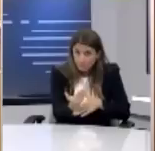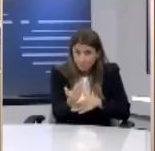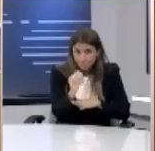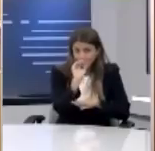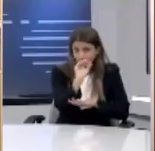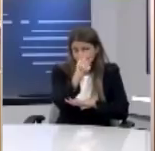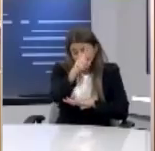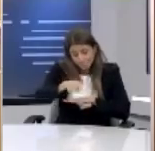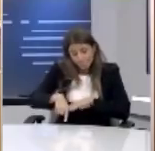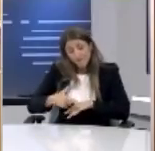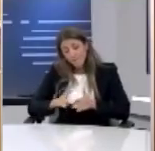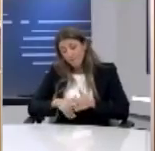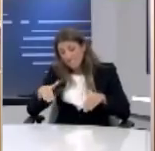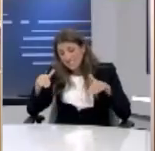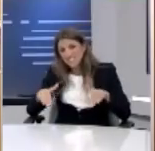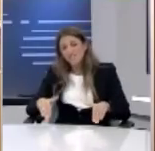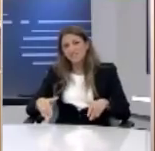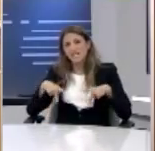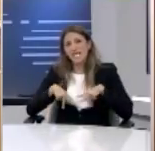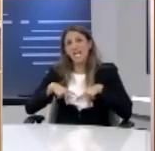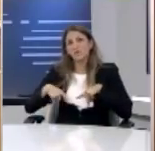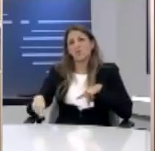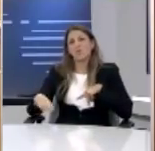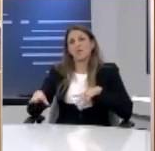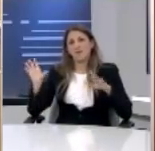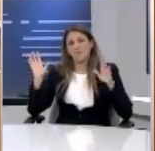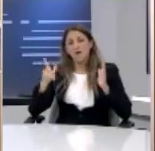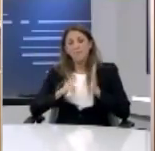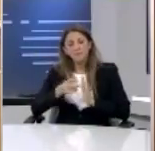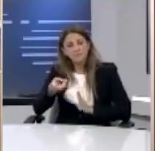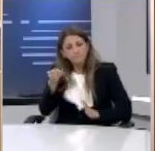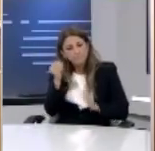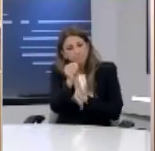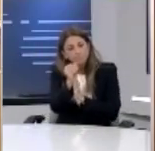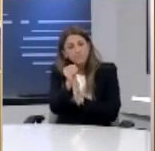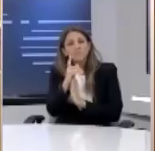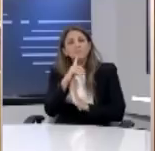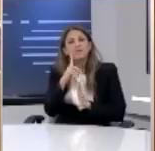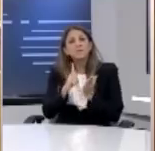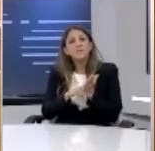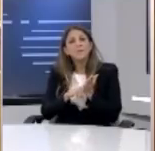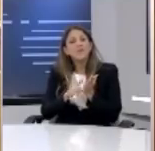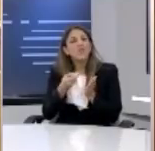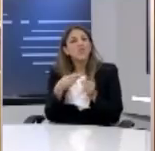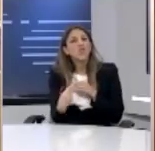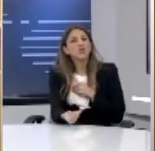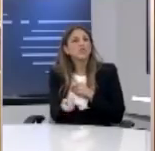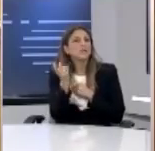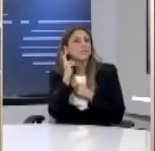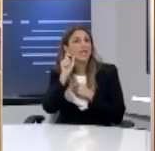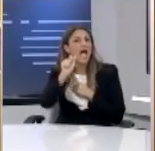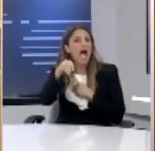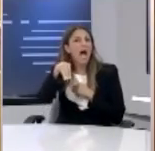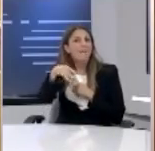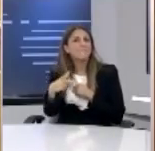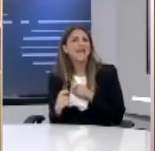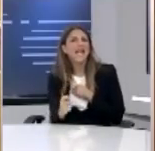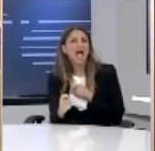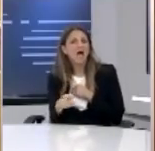και να συμπεριλάβετε στην απόδοση ΑΜΚΑ όλες τις κατηγορίες δικαιούχων. Διότι είμαστε